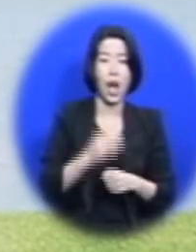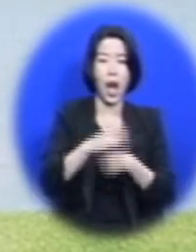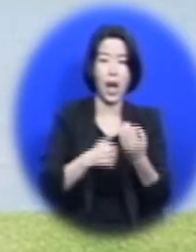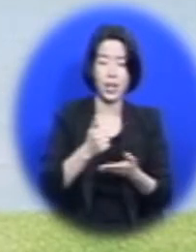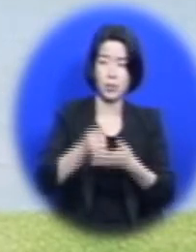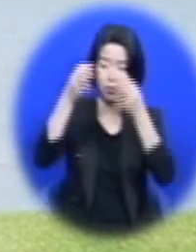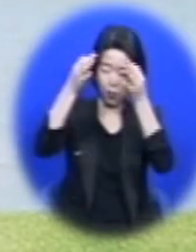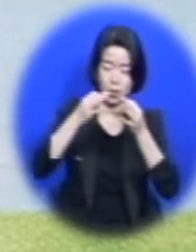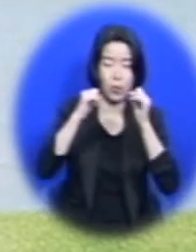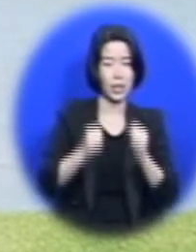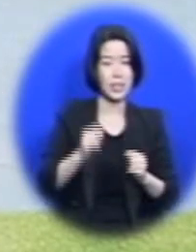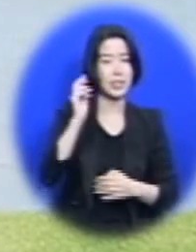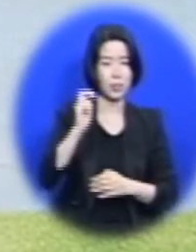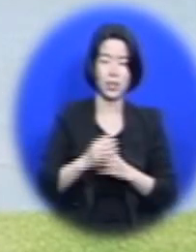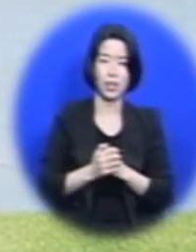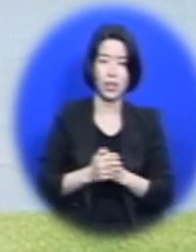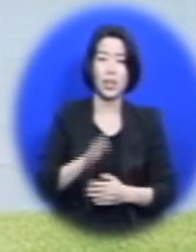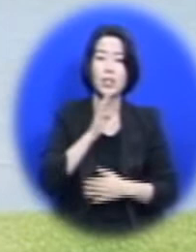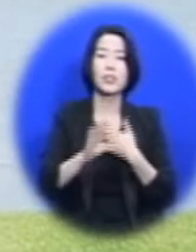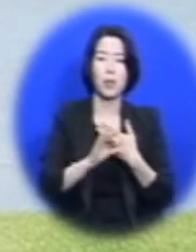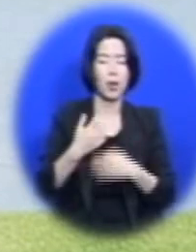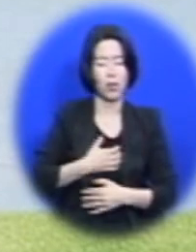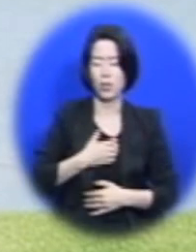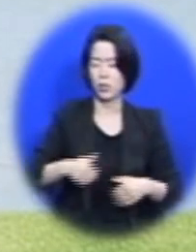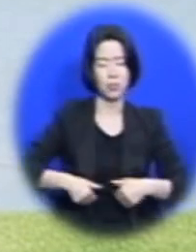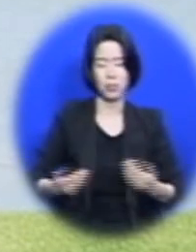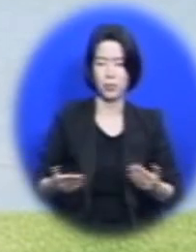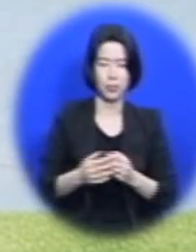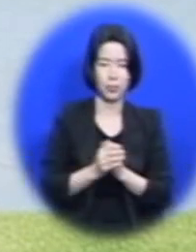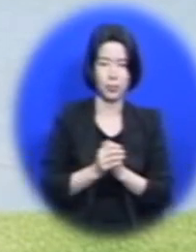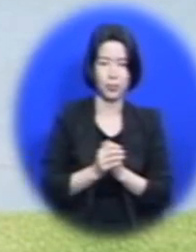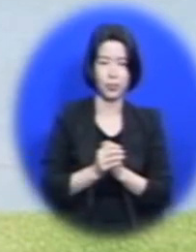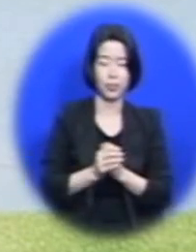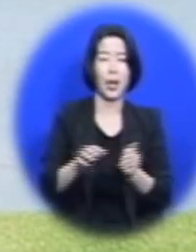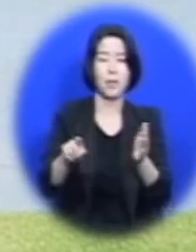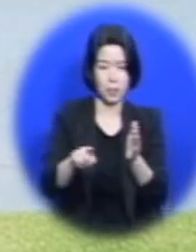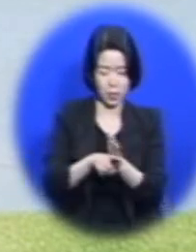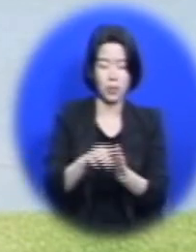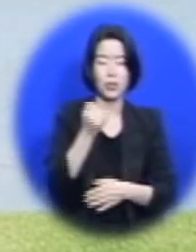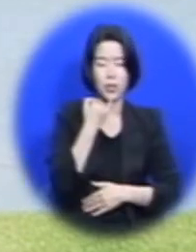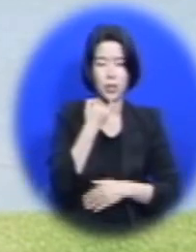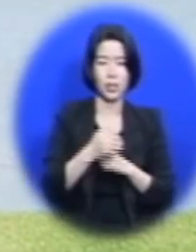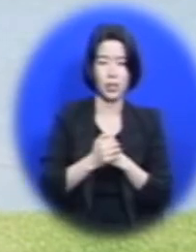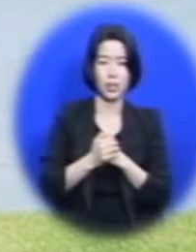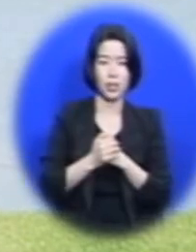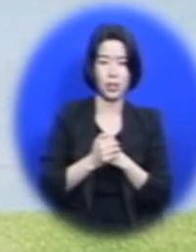하나님은 보고 계실 겁니다. 그러면 걱정할 필요가 없습니다. 믿으셔도 됩니다.